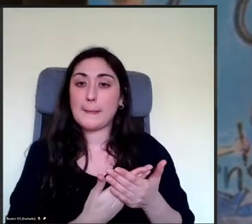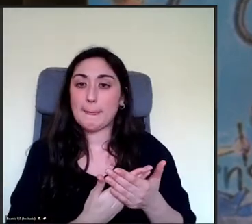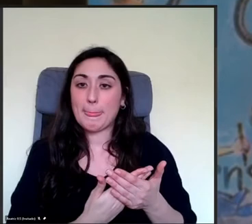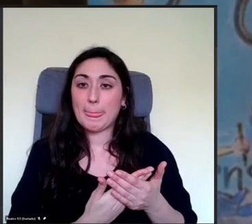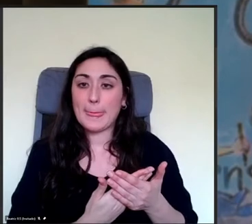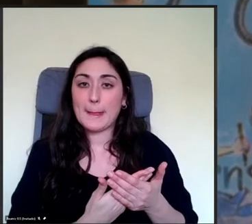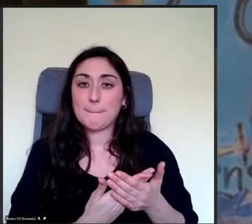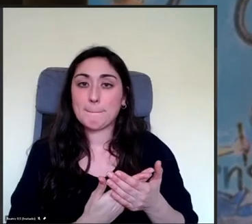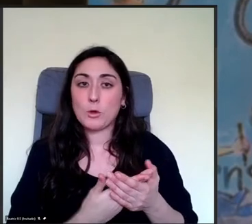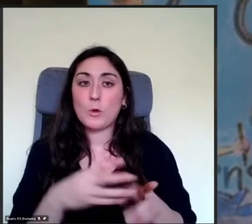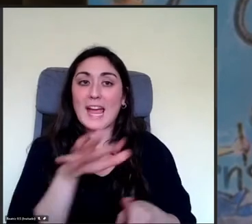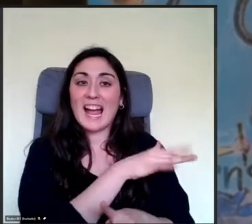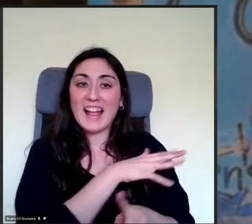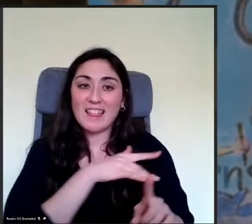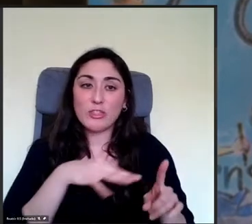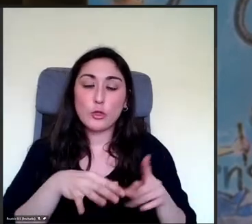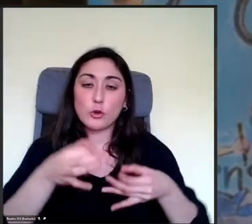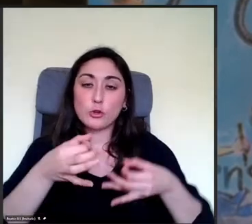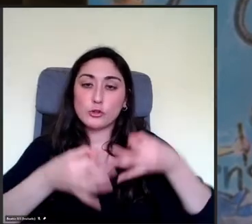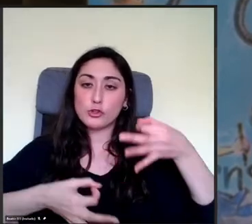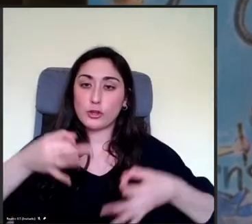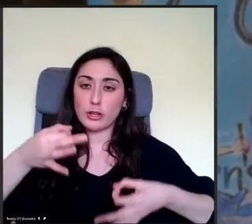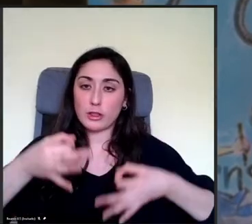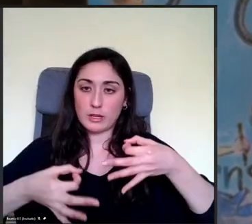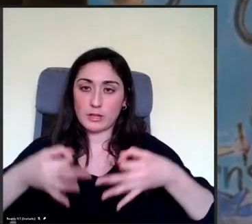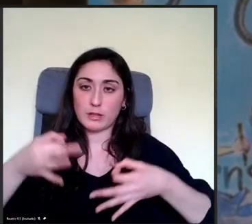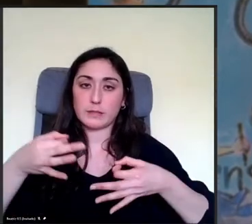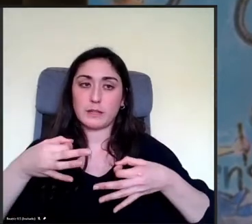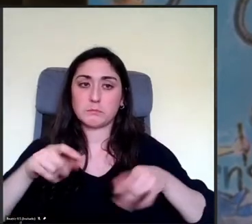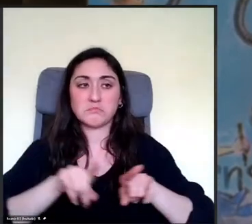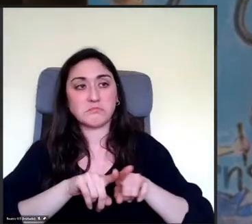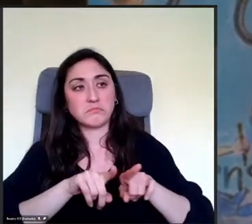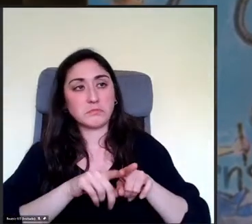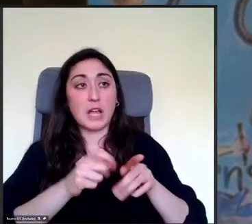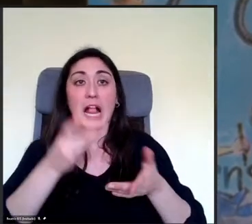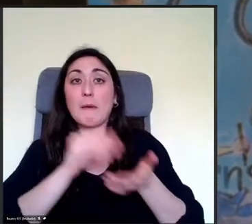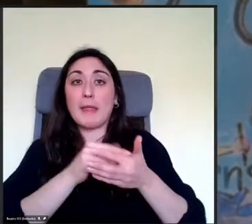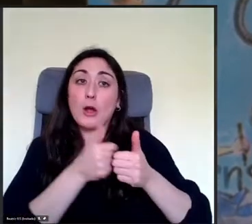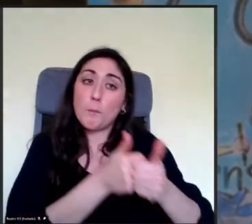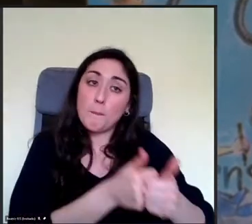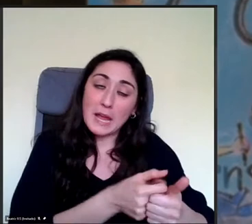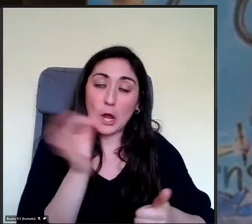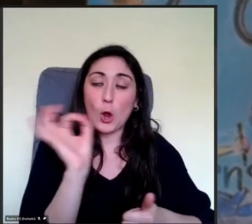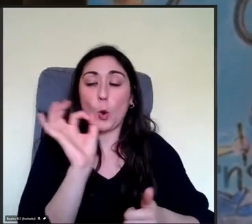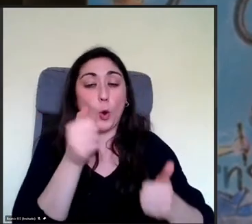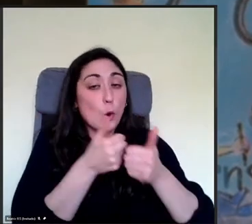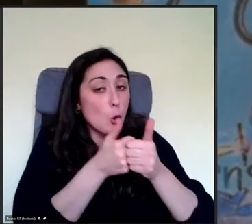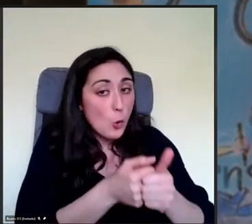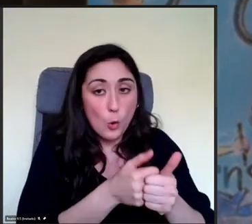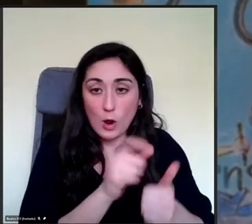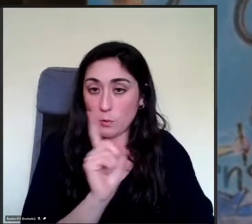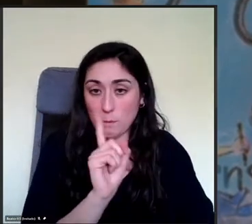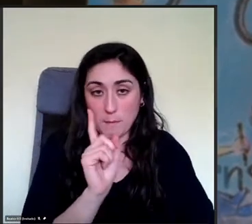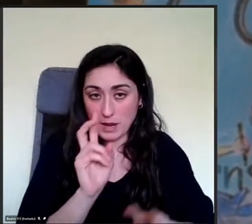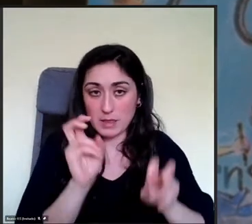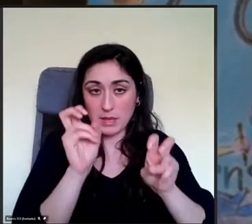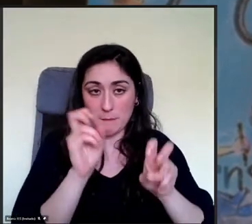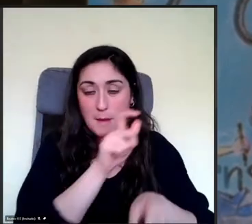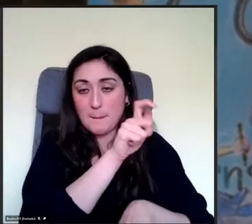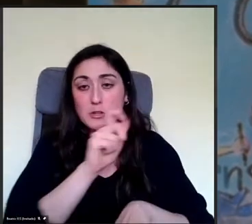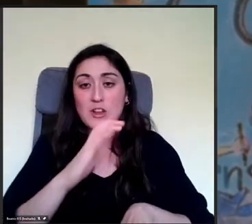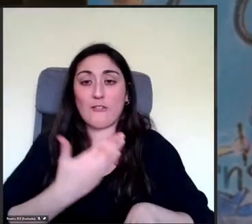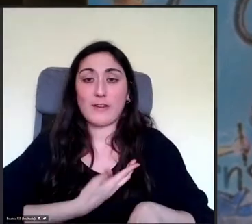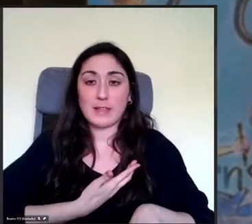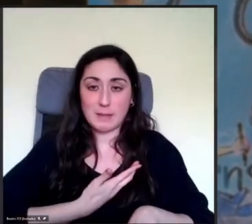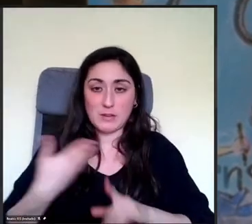l'entorn jurídic que acompanya o que no acompanya a les víctimes de violència de gènere. Aquest és un congrés de dones,